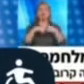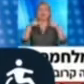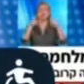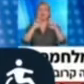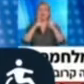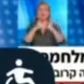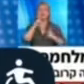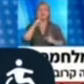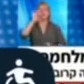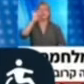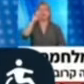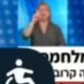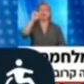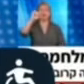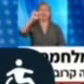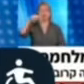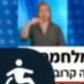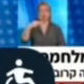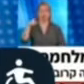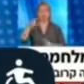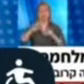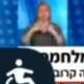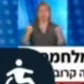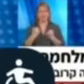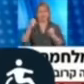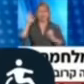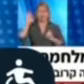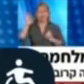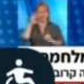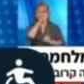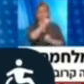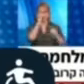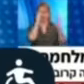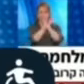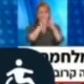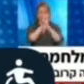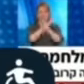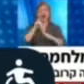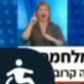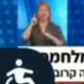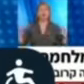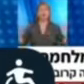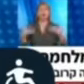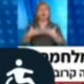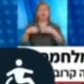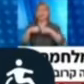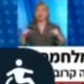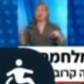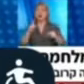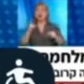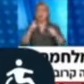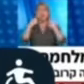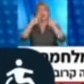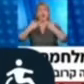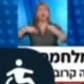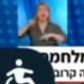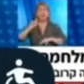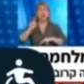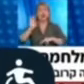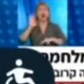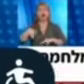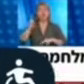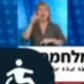לניטרול של חדירת מחבלים. צוות המבצעי של שבק. בדיוק, אבל באוגדת עזה, לא רק שלא העלו רמת כוננות והוסיפו עוד כוחות, אפילו לא התקנו את